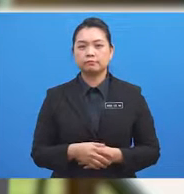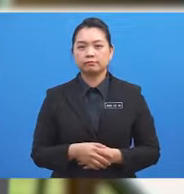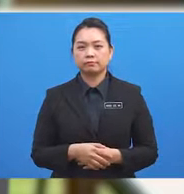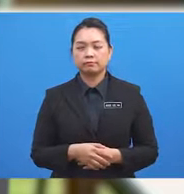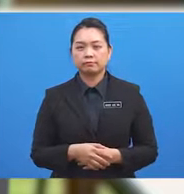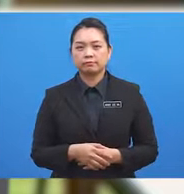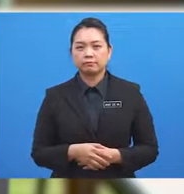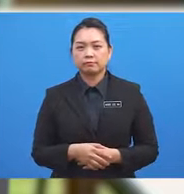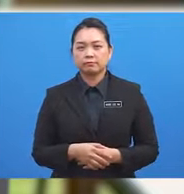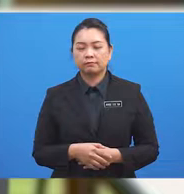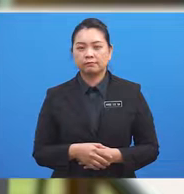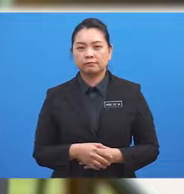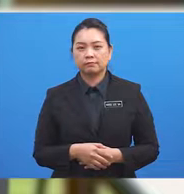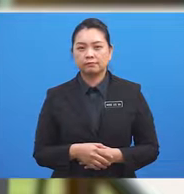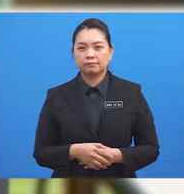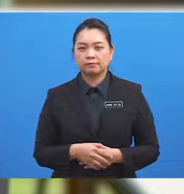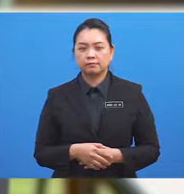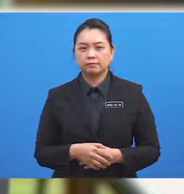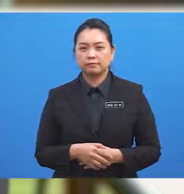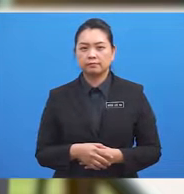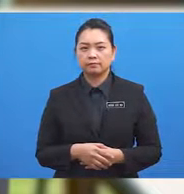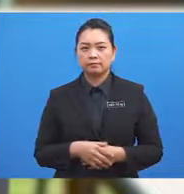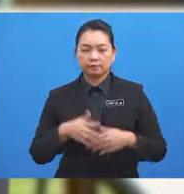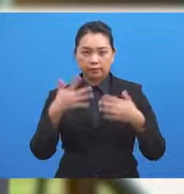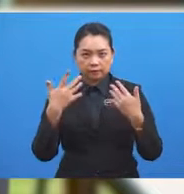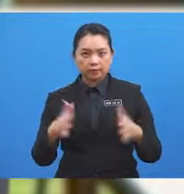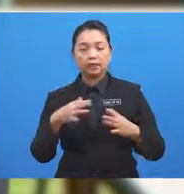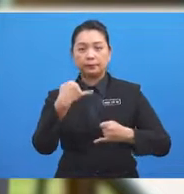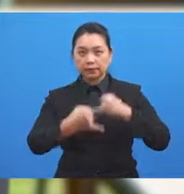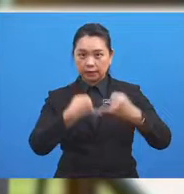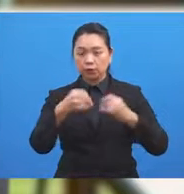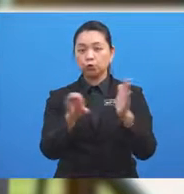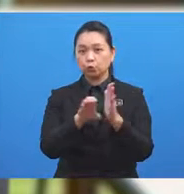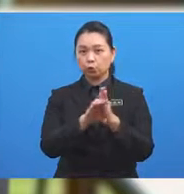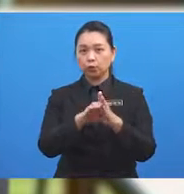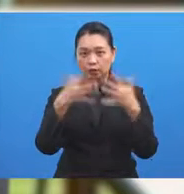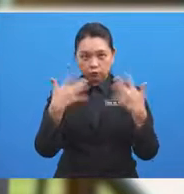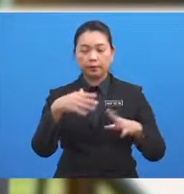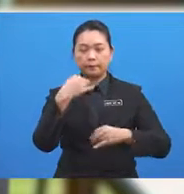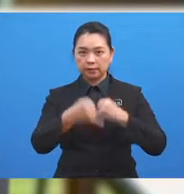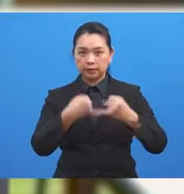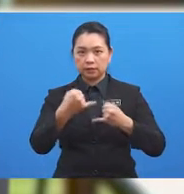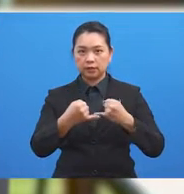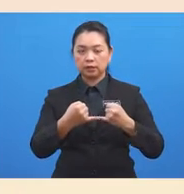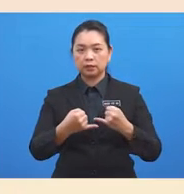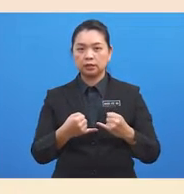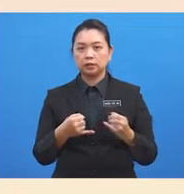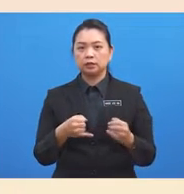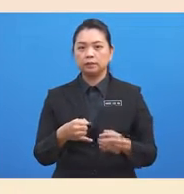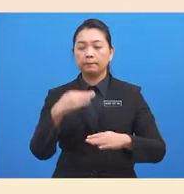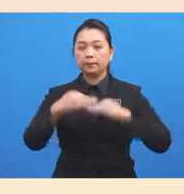Antara infrastruktur pengangkutan yang telah berjaya dibina oleh pihak swasta adalah